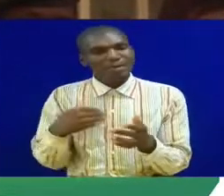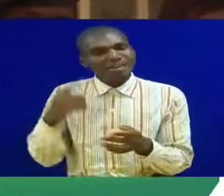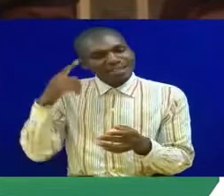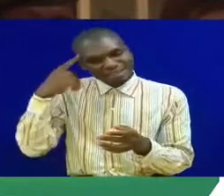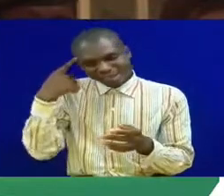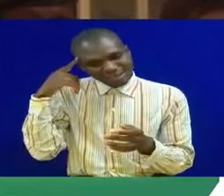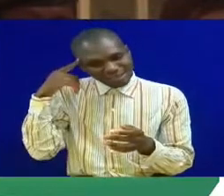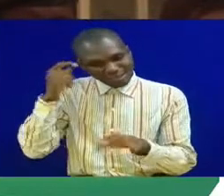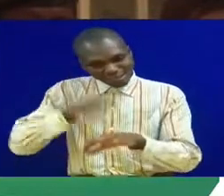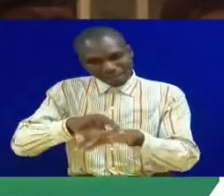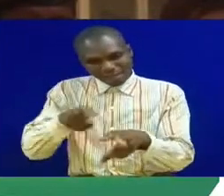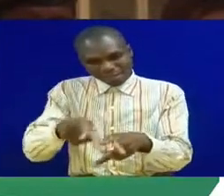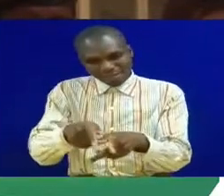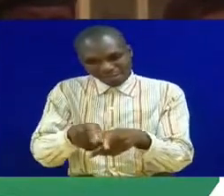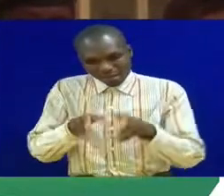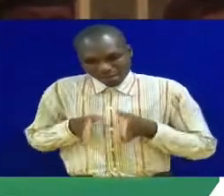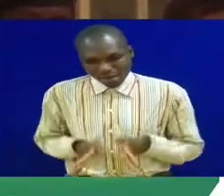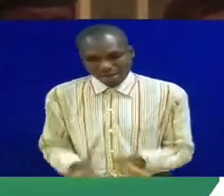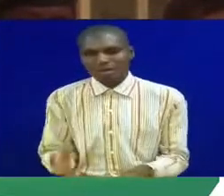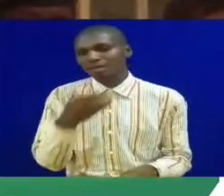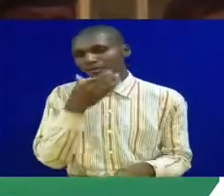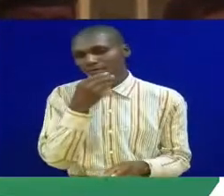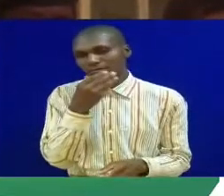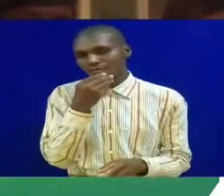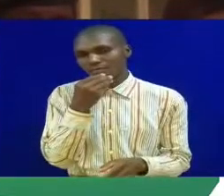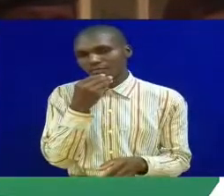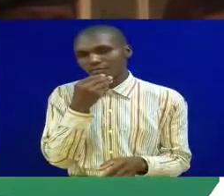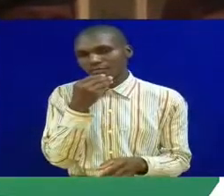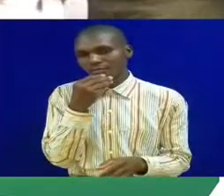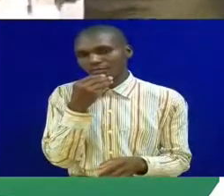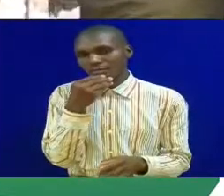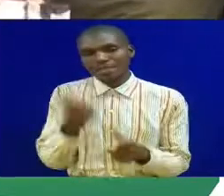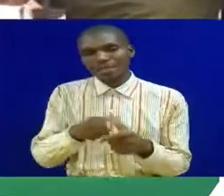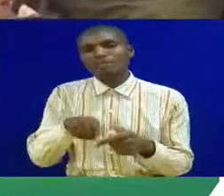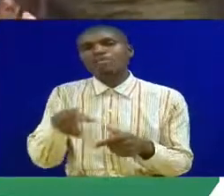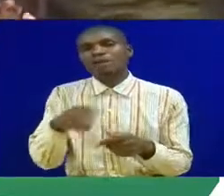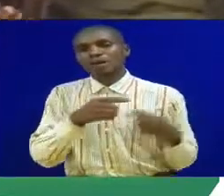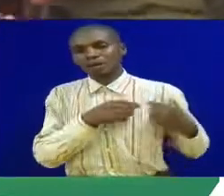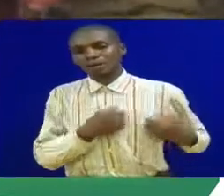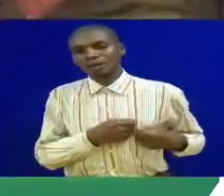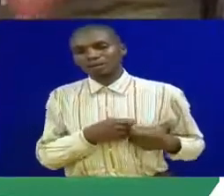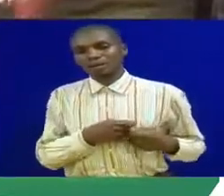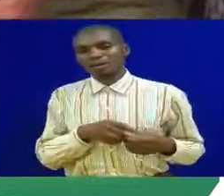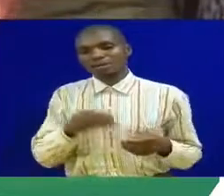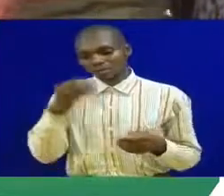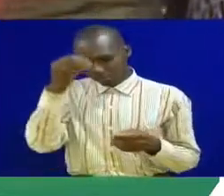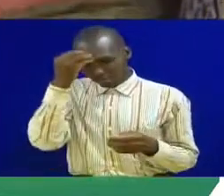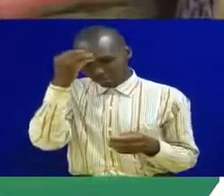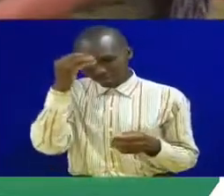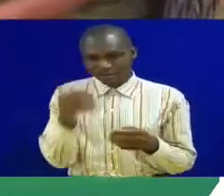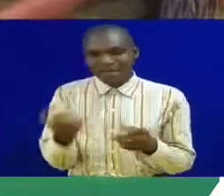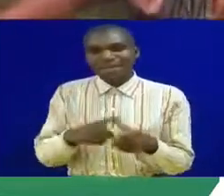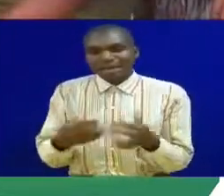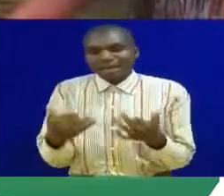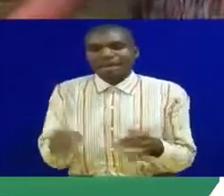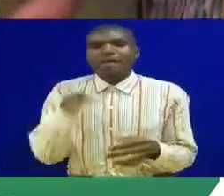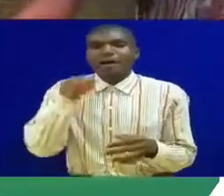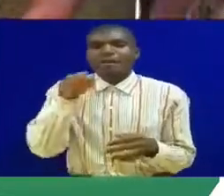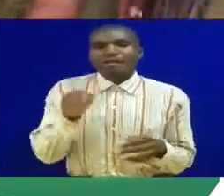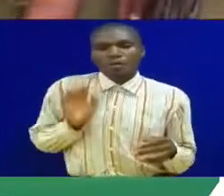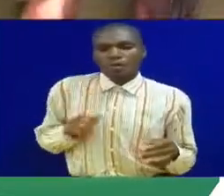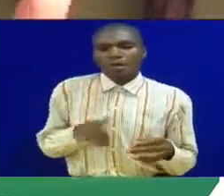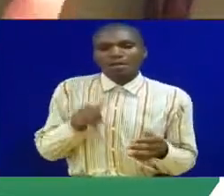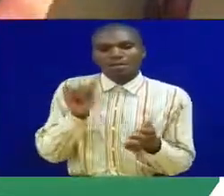time unapata mtoto kijana alafu moyo wako usononeke. Nigo baba sababu subati konyara gwetu mase bintu